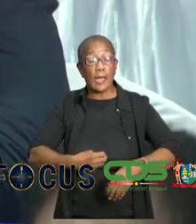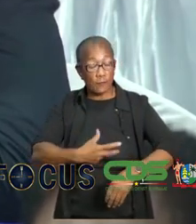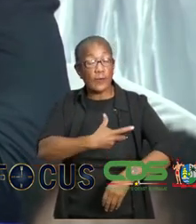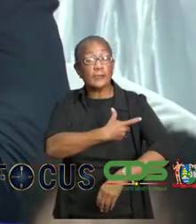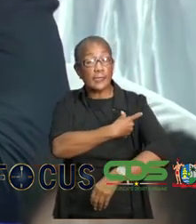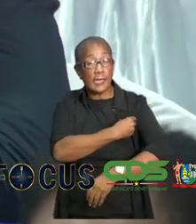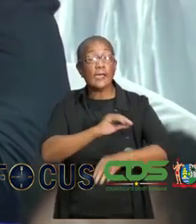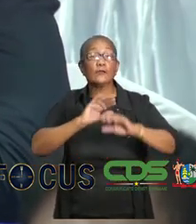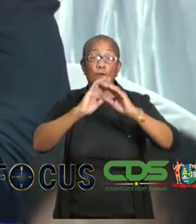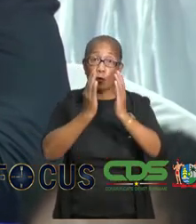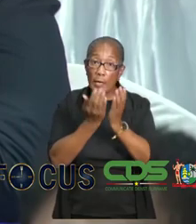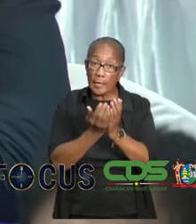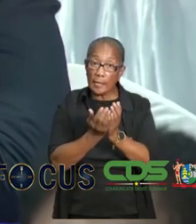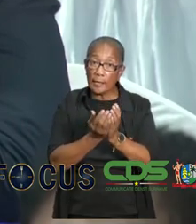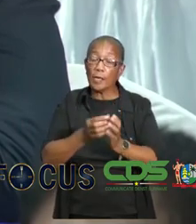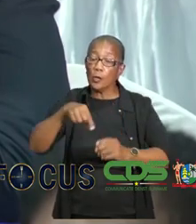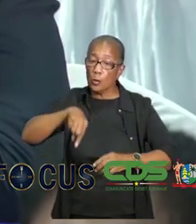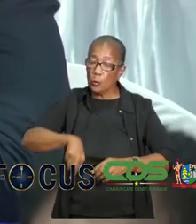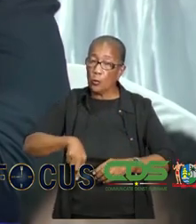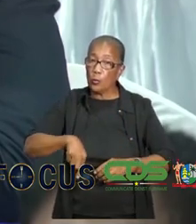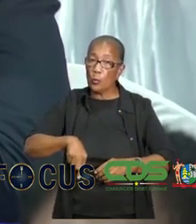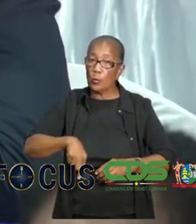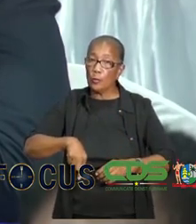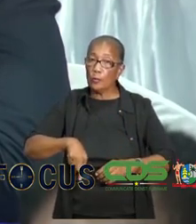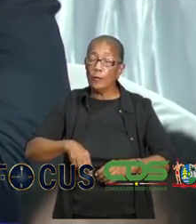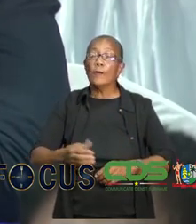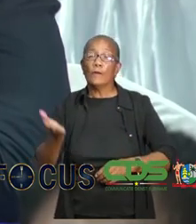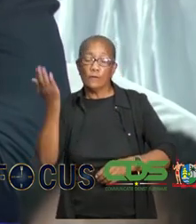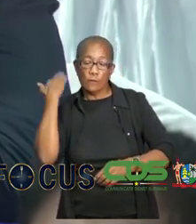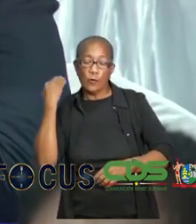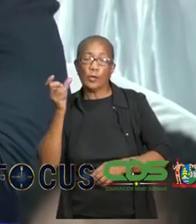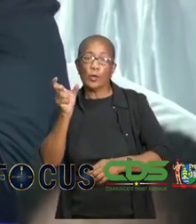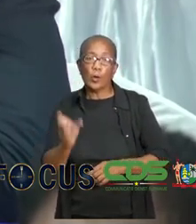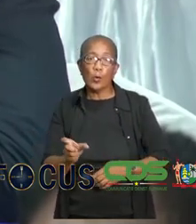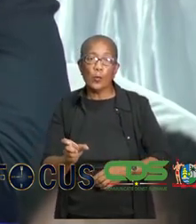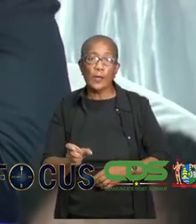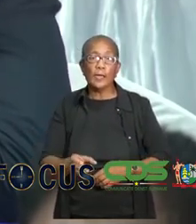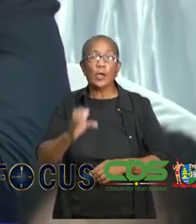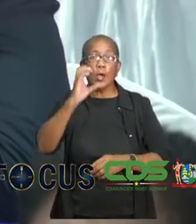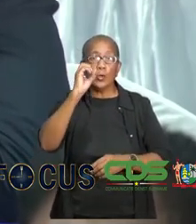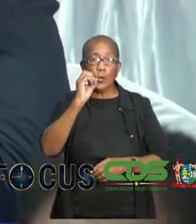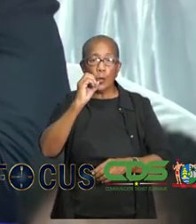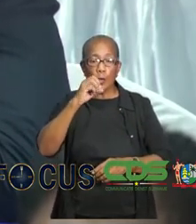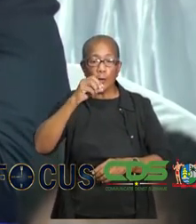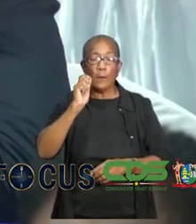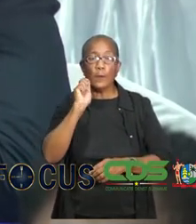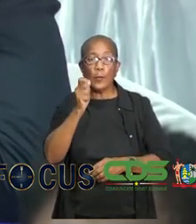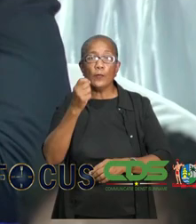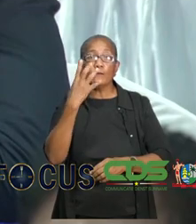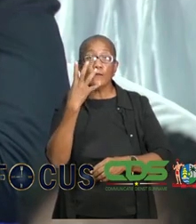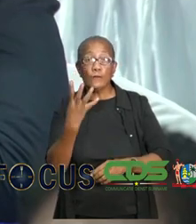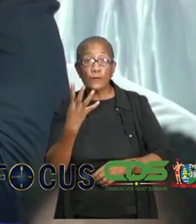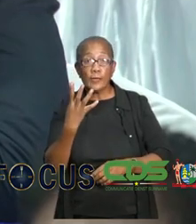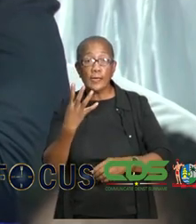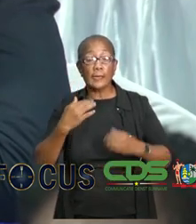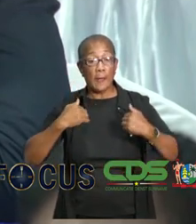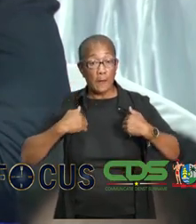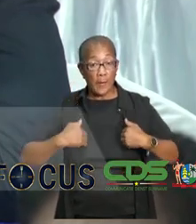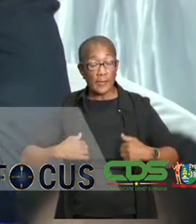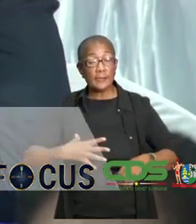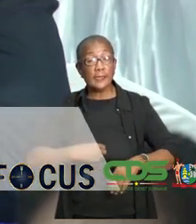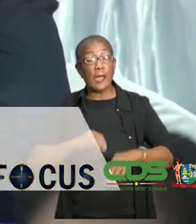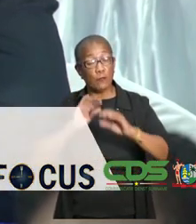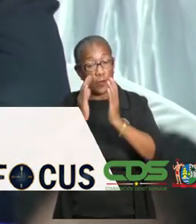volledig. Op dit moment kan ik u meegeven dat wij nog vorige week slechts 0,4% van de samenleving volledig gevaccineerd